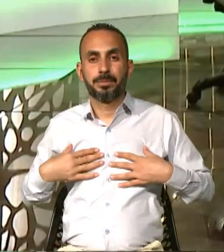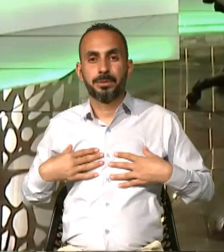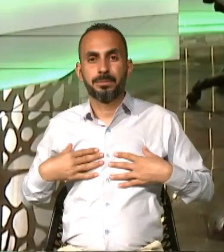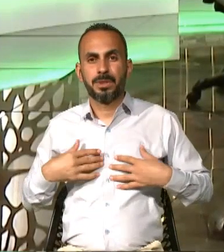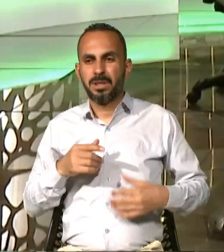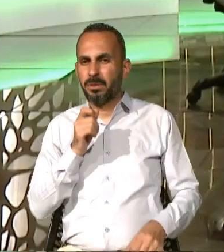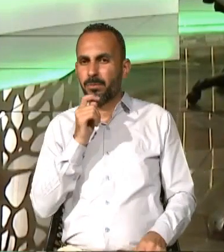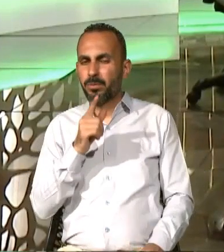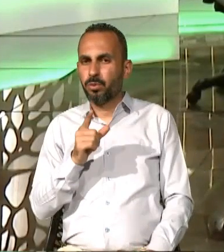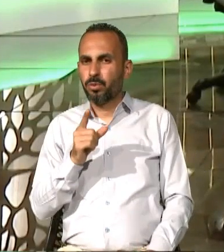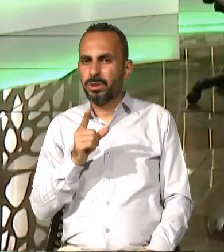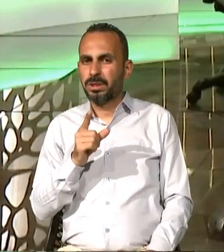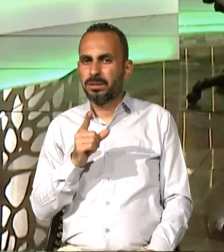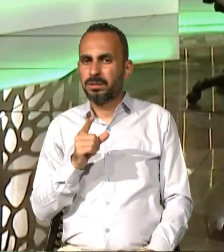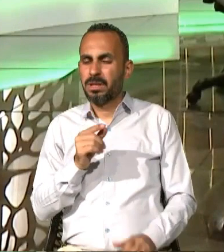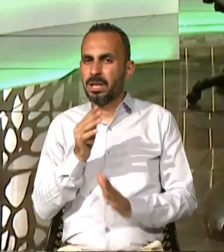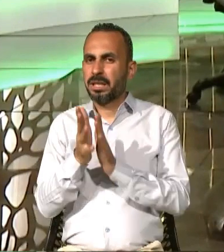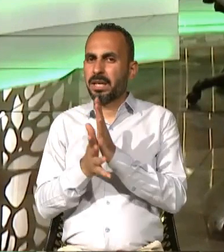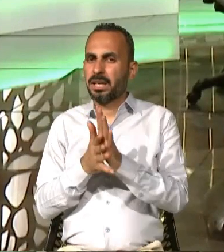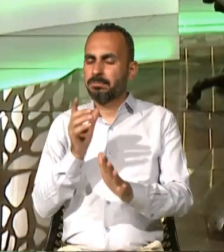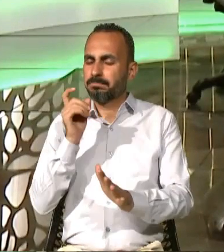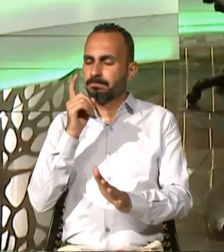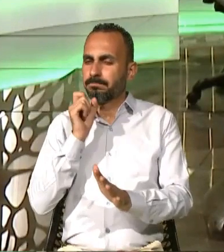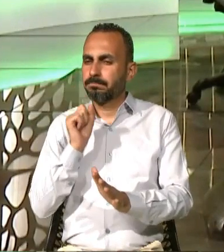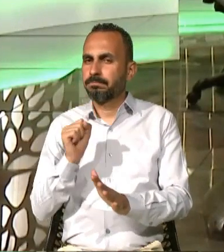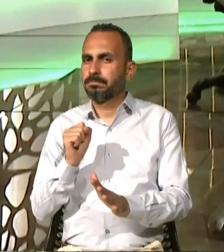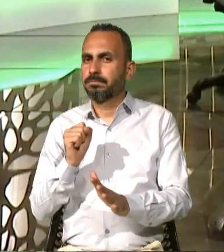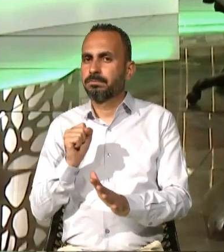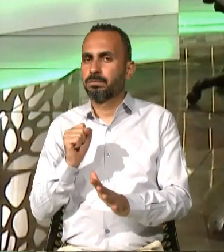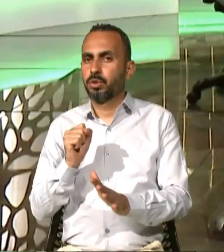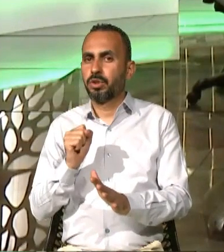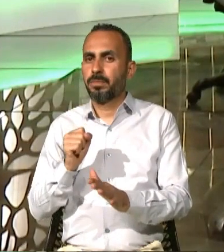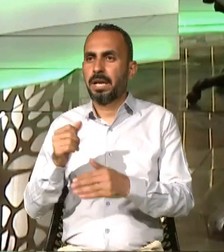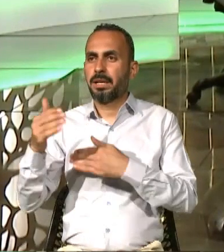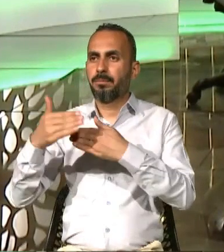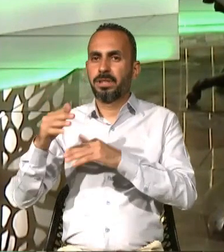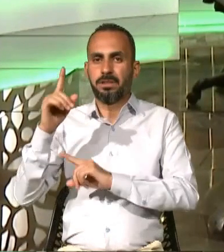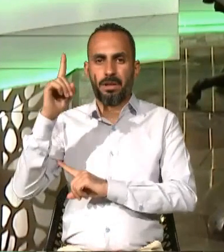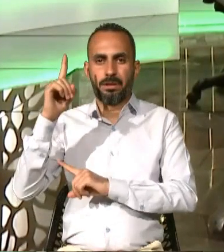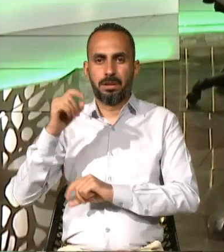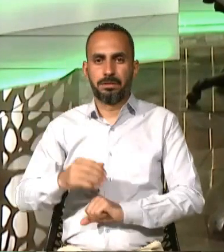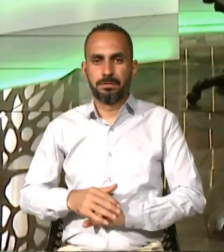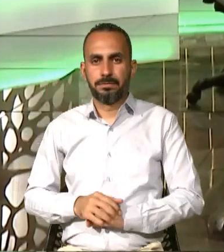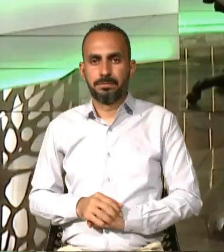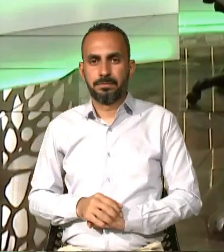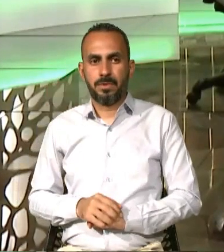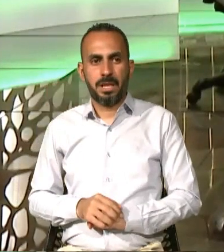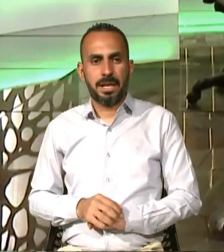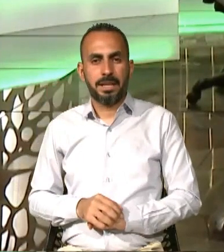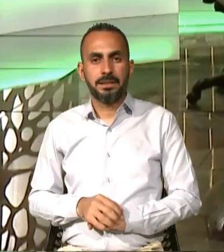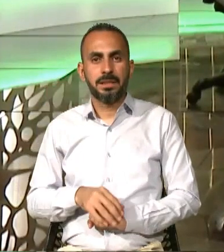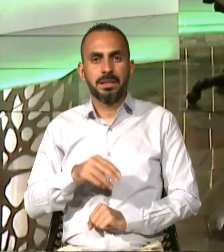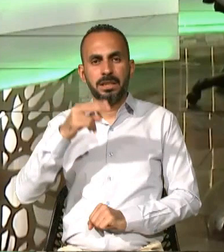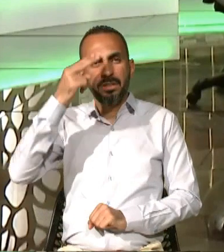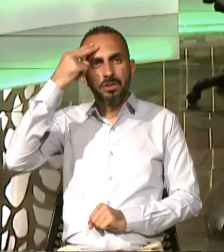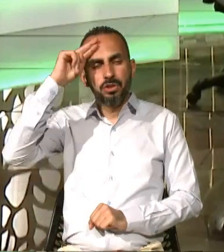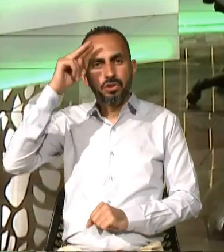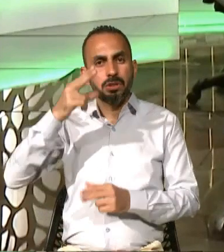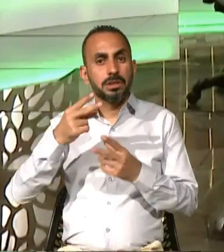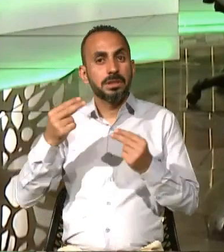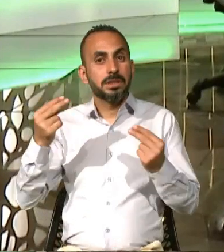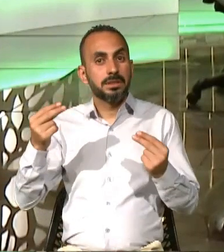كلام في الجون عن مجيء الرب وعن الاحداث اللي بتكلمنا عن المجيء والظهور كل